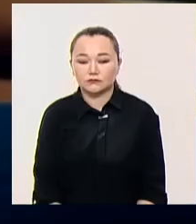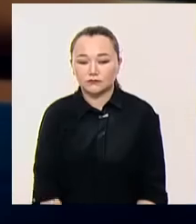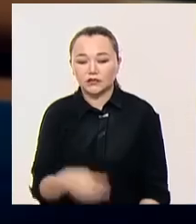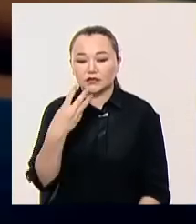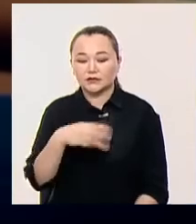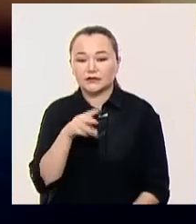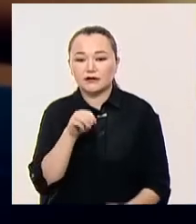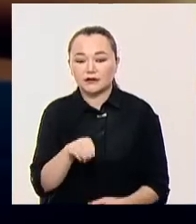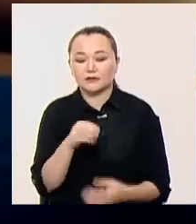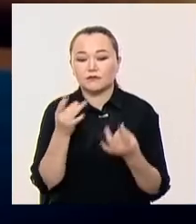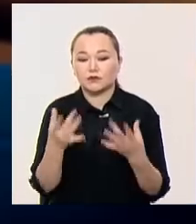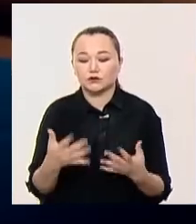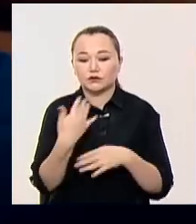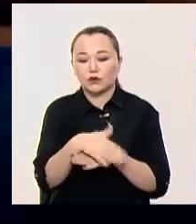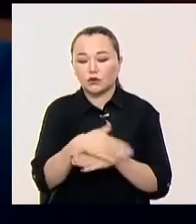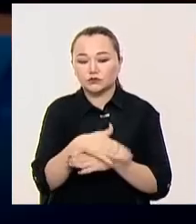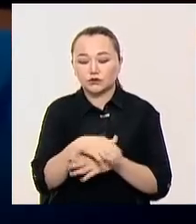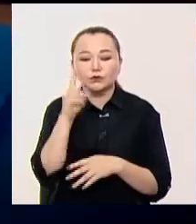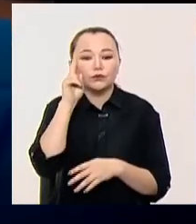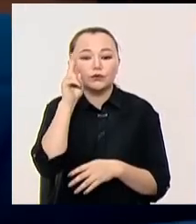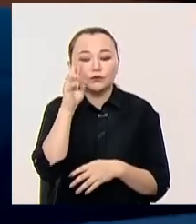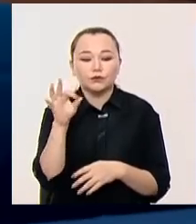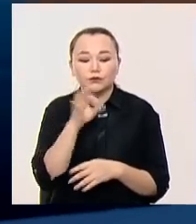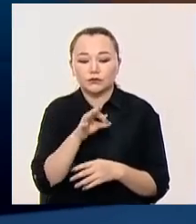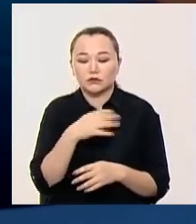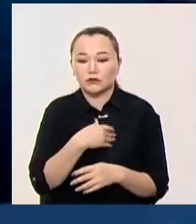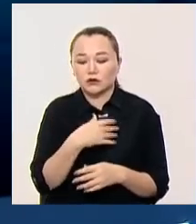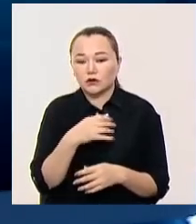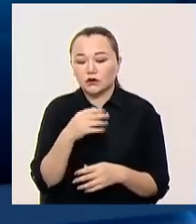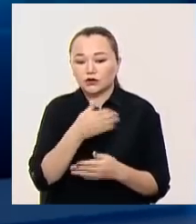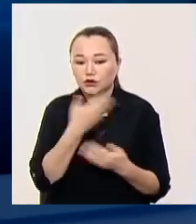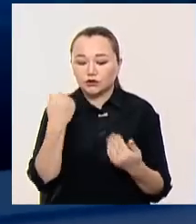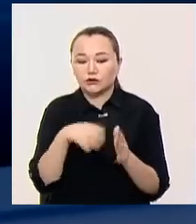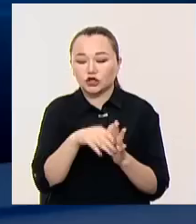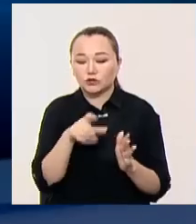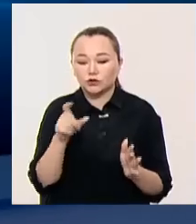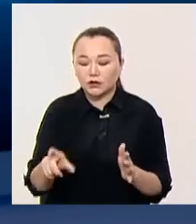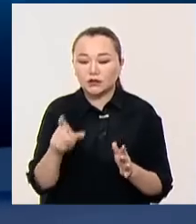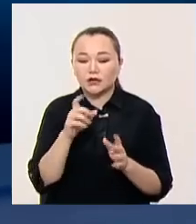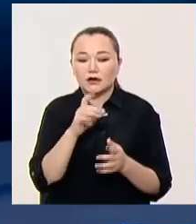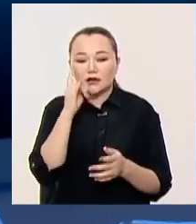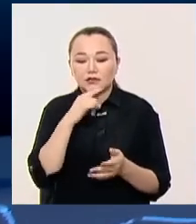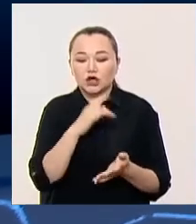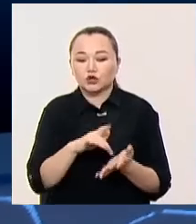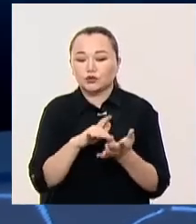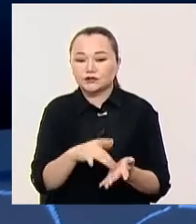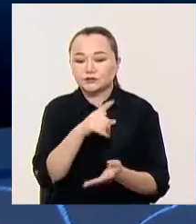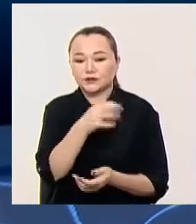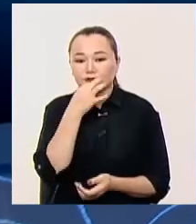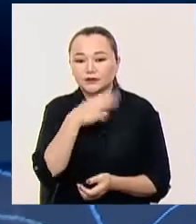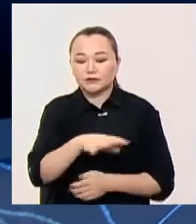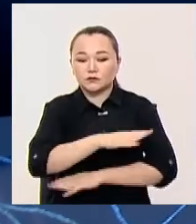Отыр жылда қарапайым даладағы дәретханаға жарымадық деген бір топ мәжілісмендер бүгін қазақ туризмді сынның астына